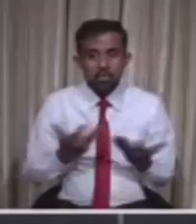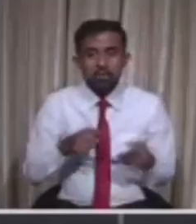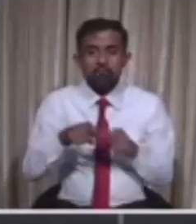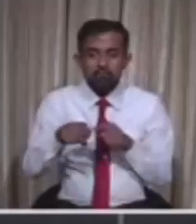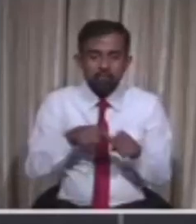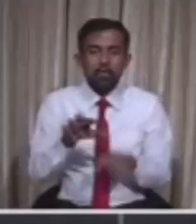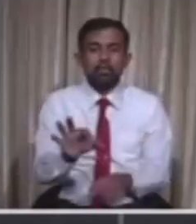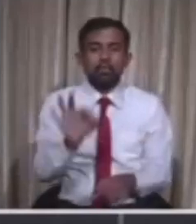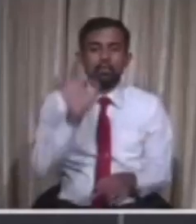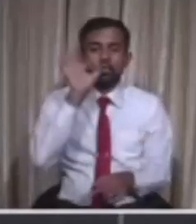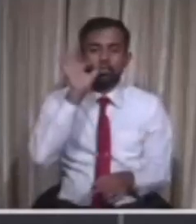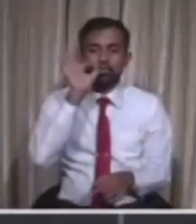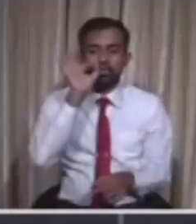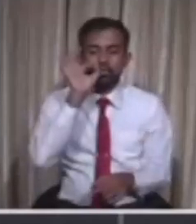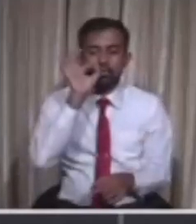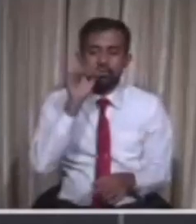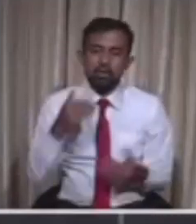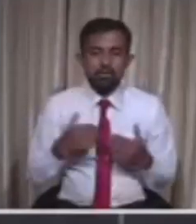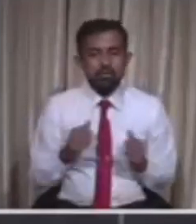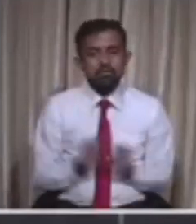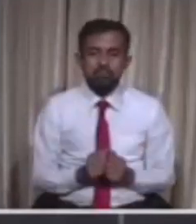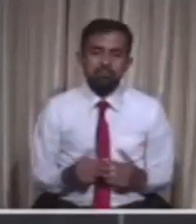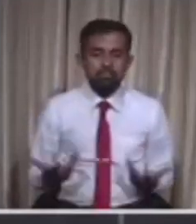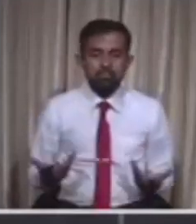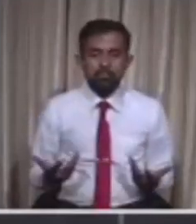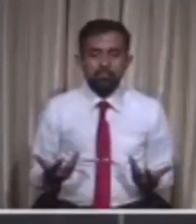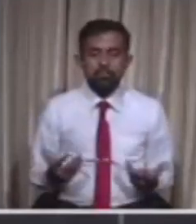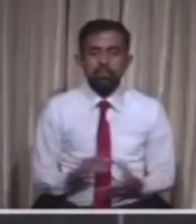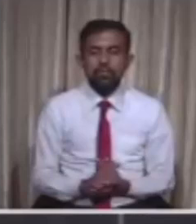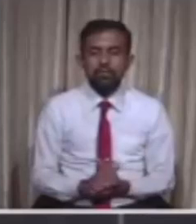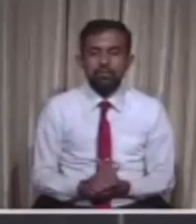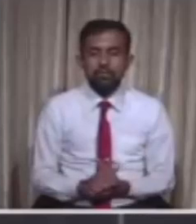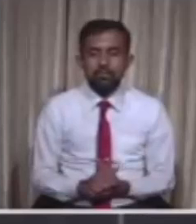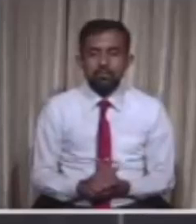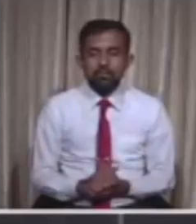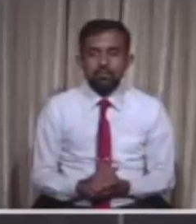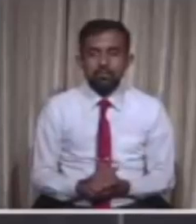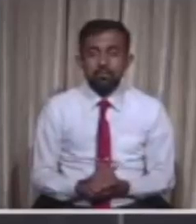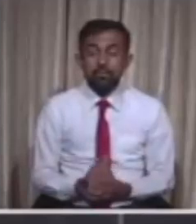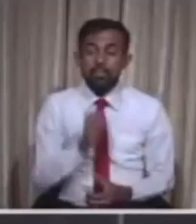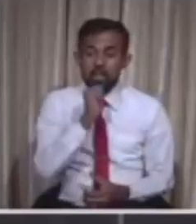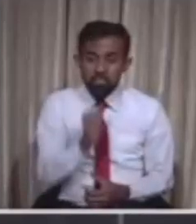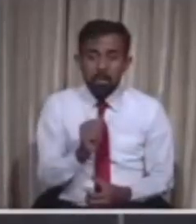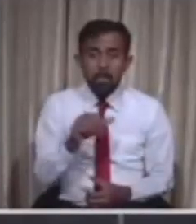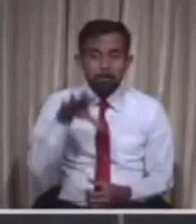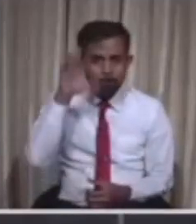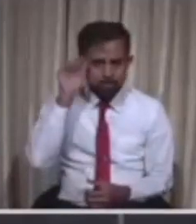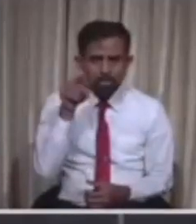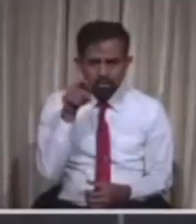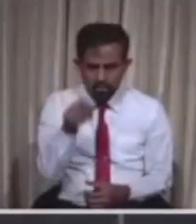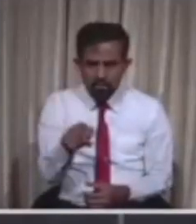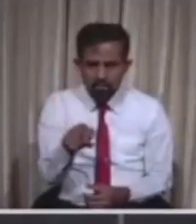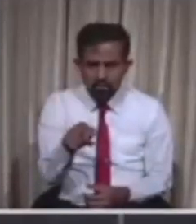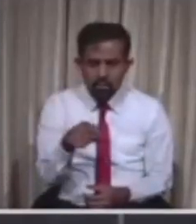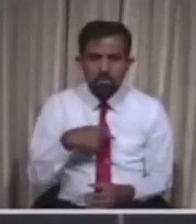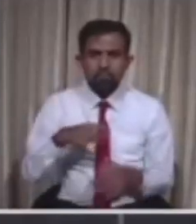එතුමා තෝරාපත් වෙලා තියෙන්නේ නමුත් ඒකට කරන්න දෙයක් නැහැ. හැබැයි ඒකට සැබෑ පිළිගැනීමක් තියනවාද කියන එක